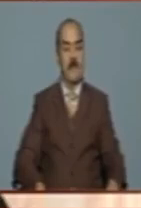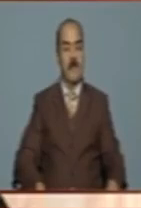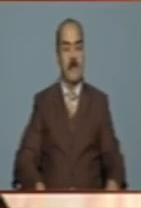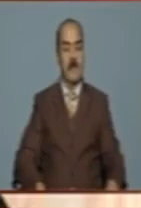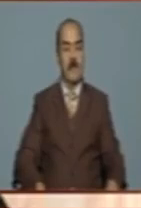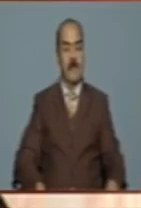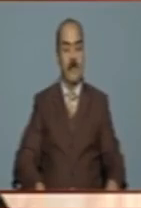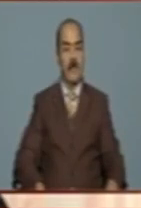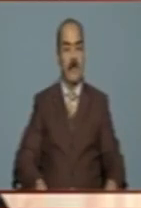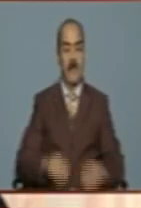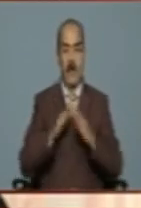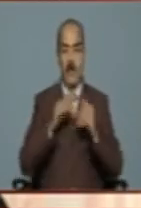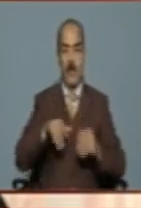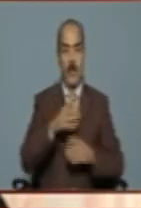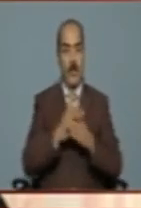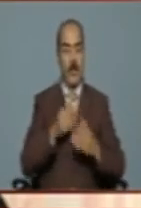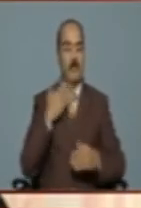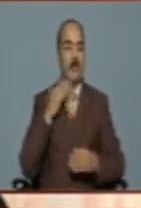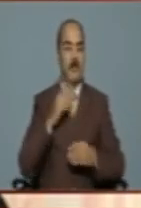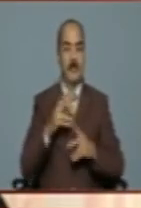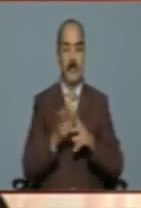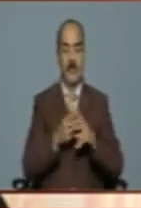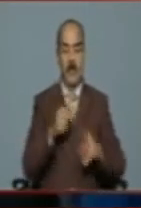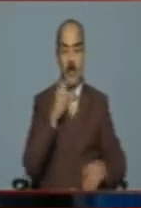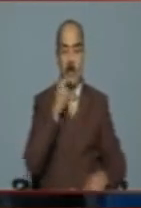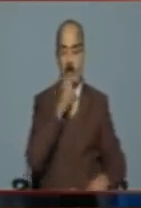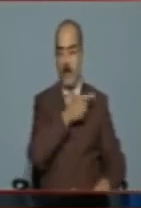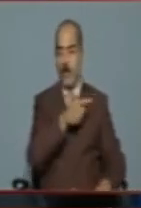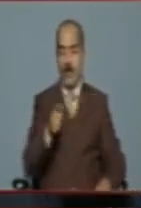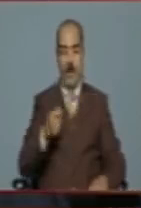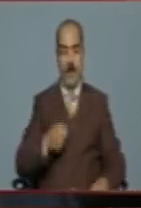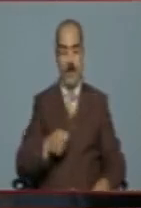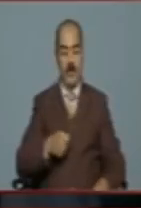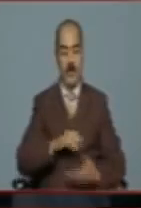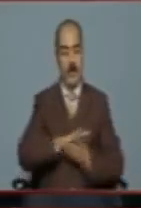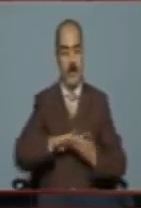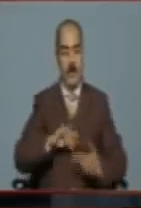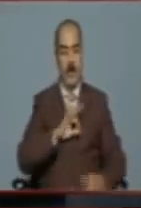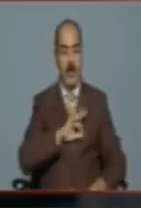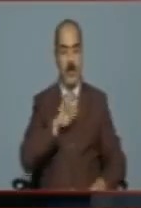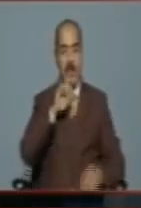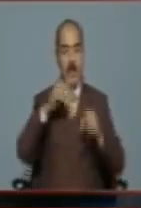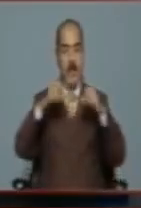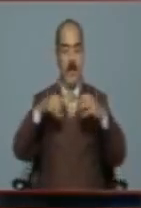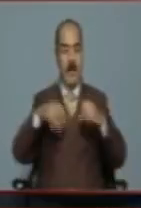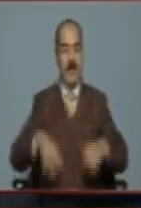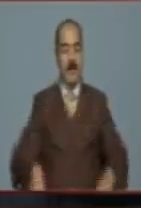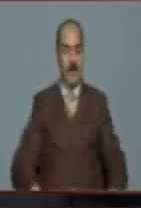أبنائي مصر الكرام، السيدات والسادة الحضور، السلام عليكم ورحمة الله وبركاته.